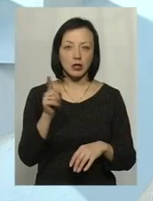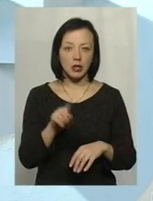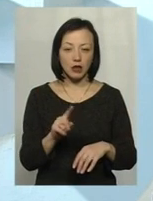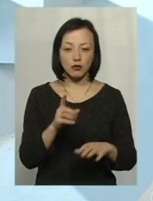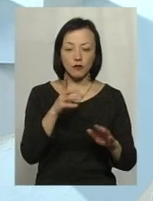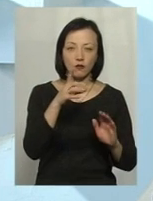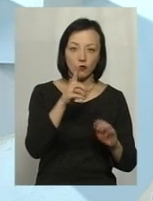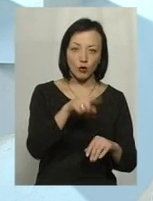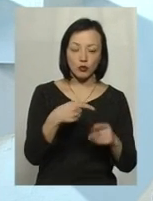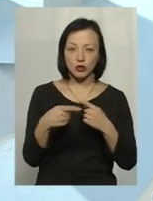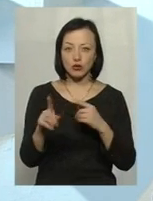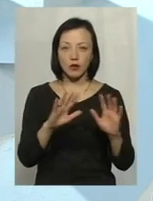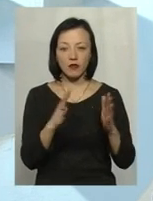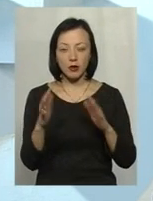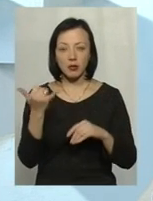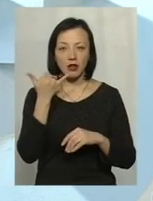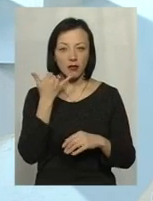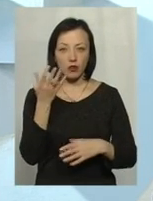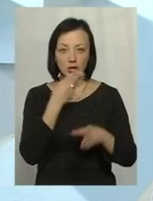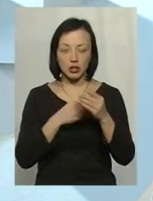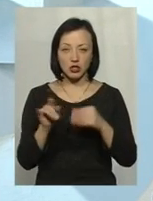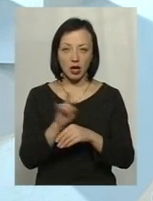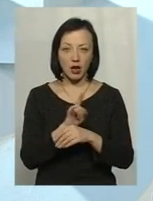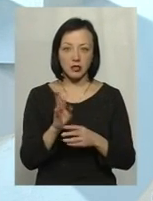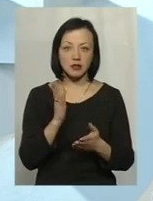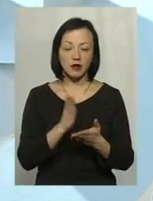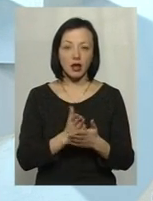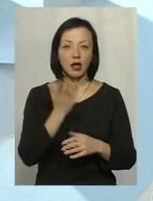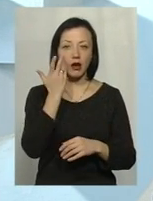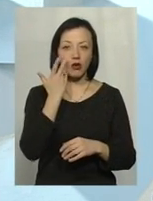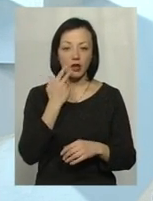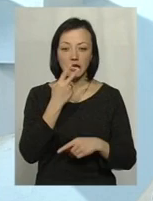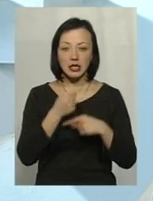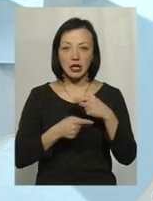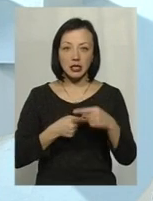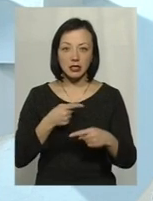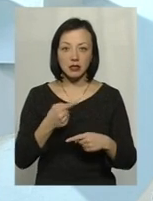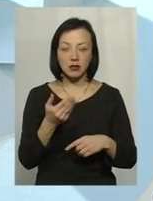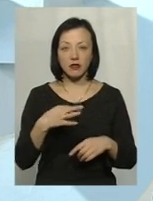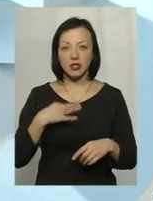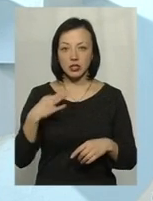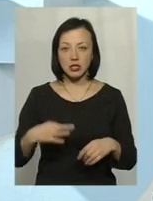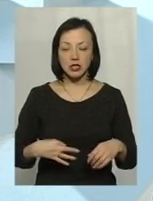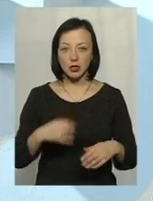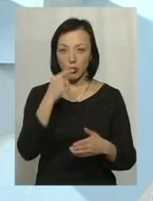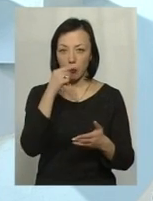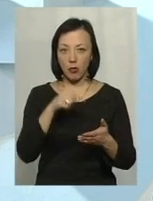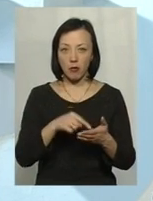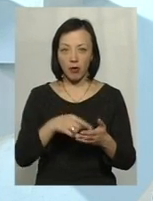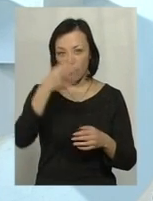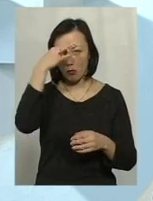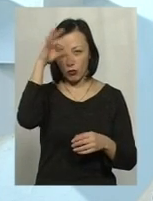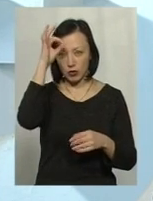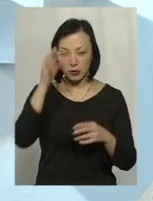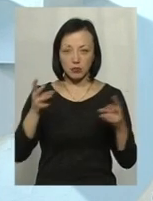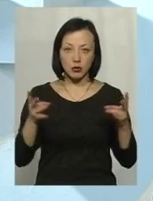в іншому випадку, як і телефонні шахрайства є, коли традиційно, що ваш син попав в поліцію, потрібна